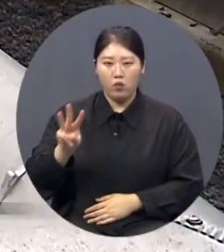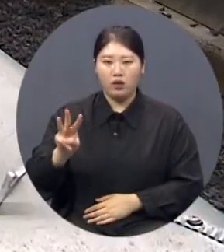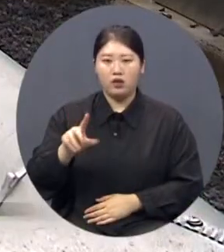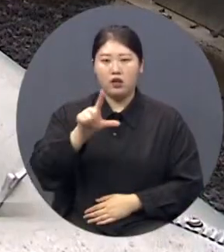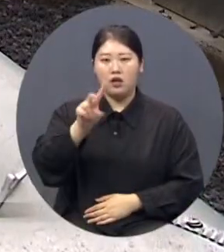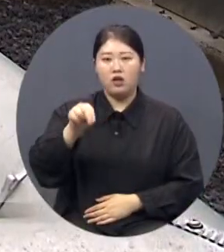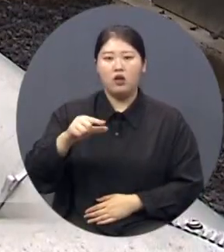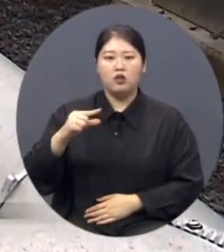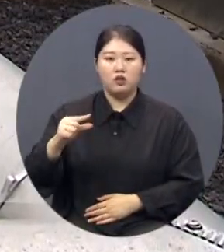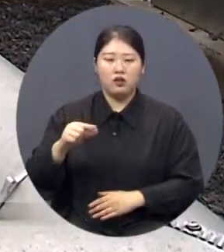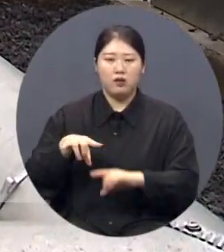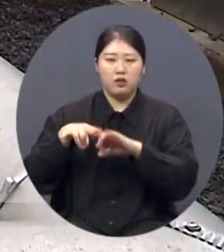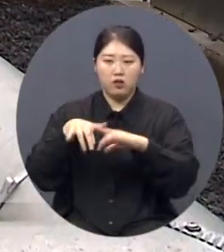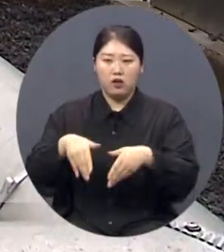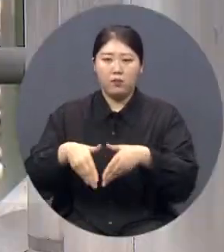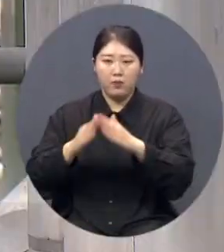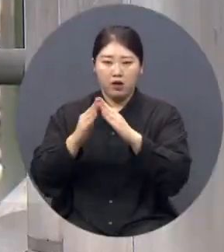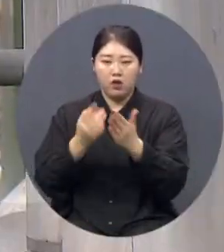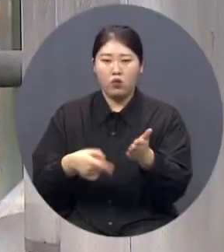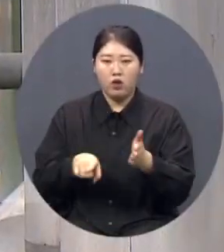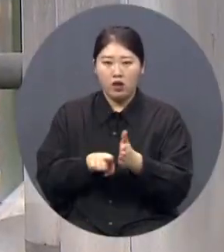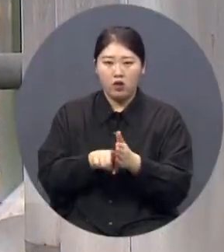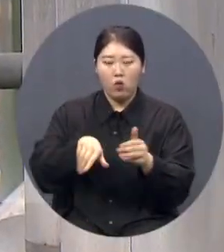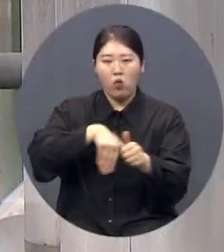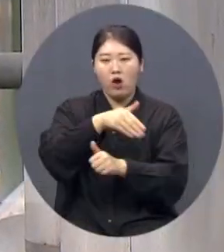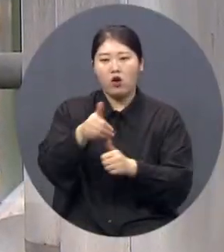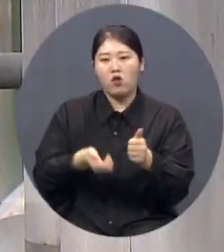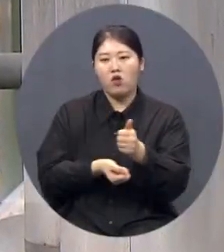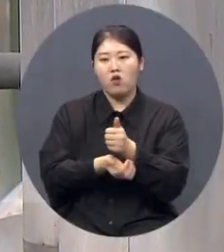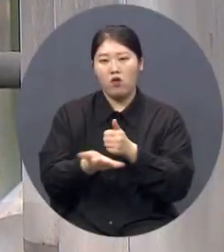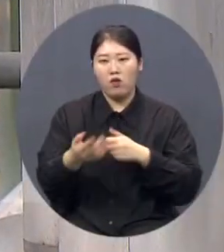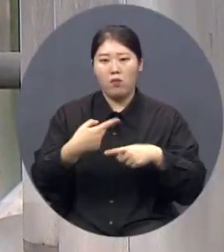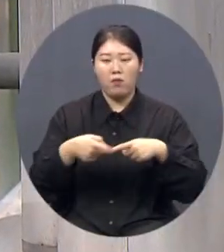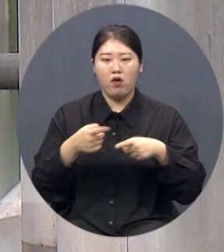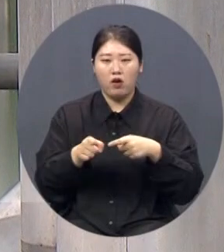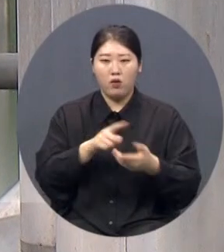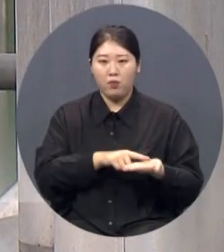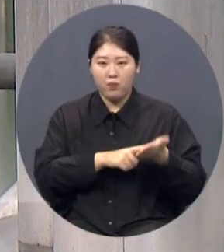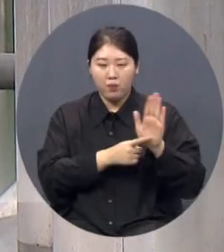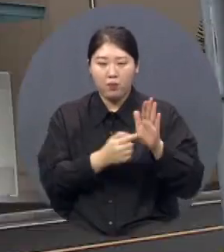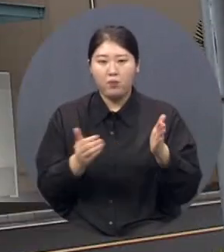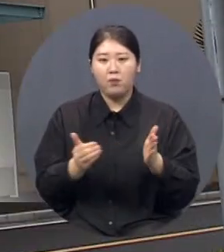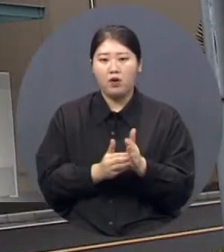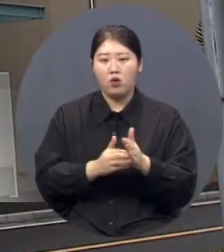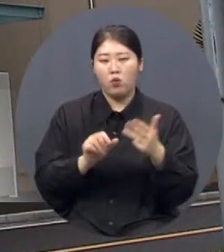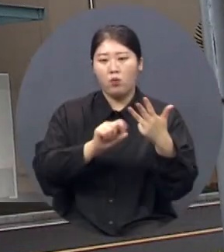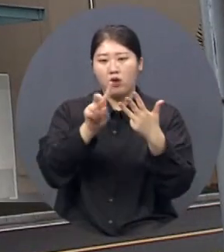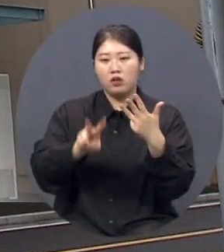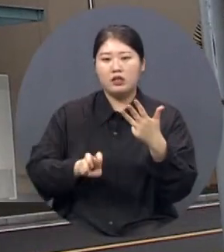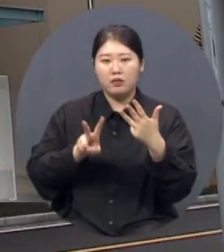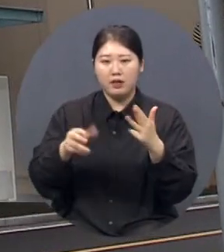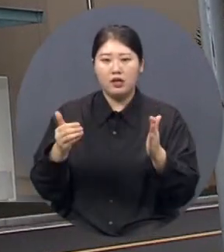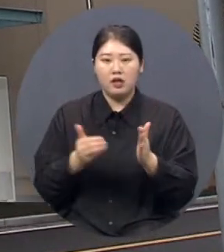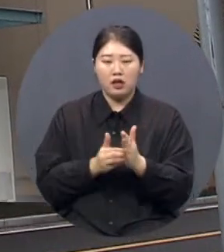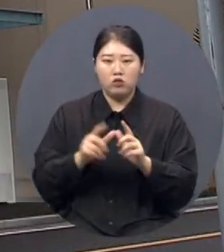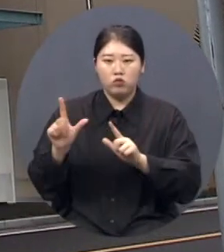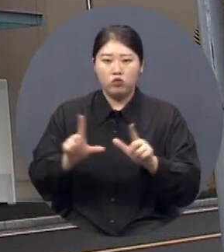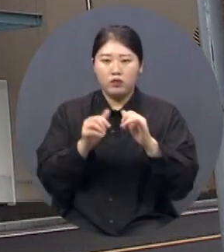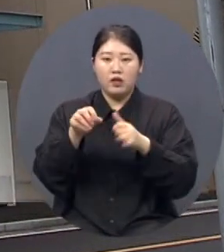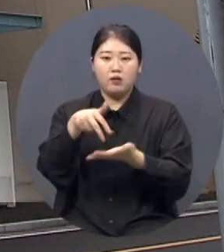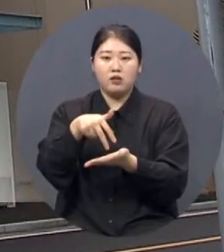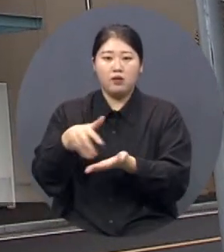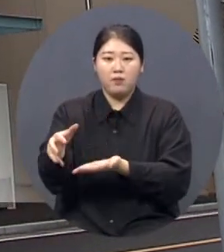LNG 발전소를 짓기 위한 환경영향평가 항목을 공개하고 오는 22일까지 주민 의견을 수렴하고